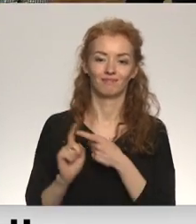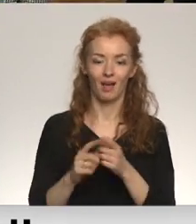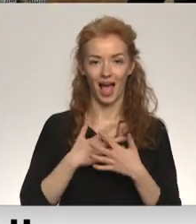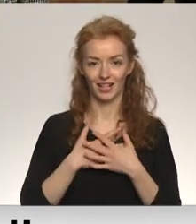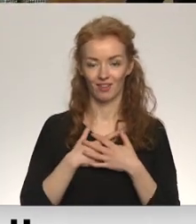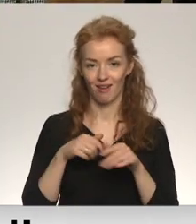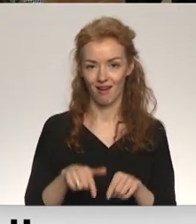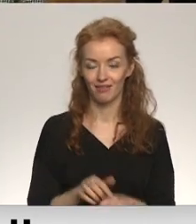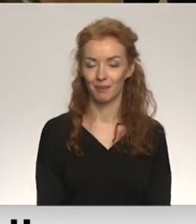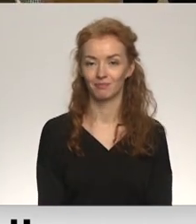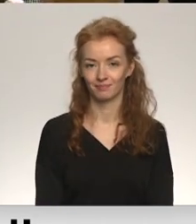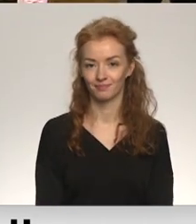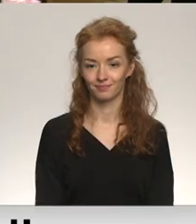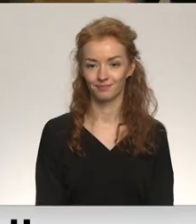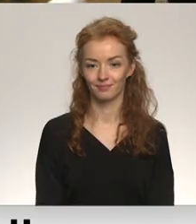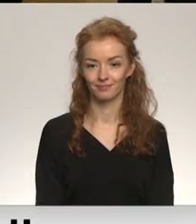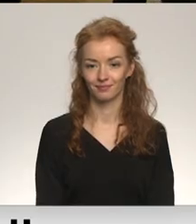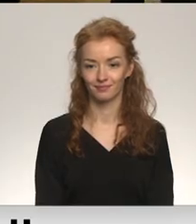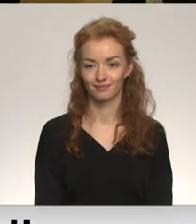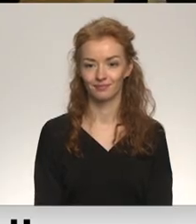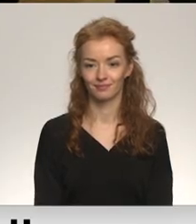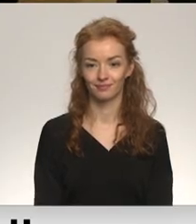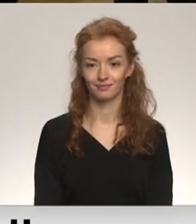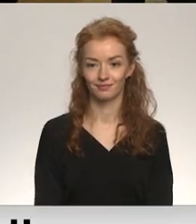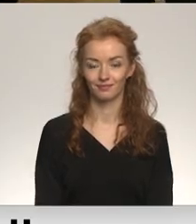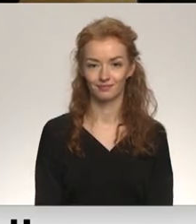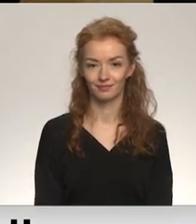Ilze Kalve, Latvijas televīzija no Londonas, Lielbritānijā.